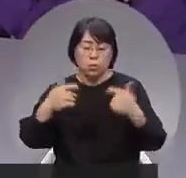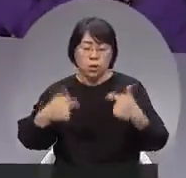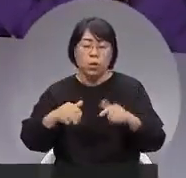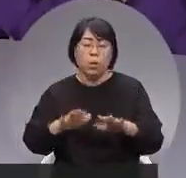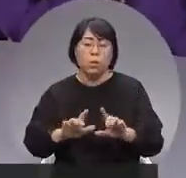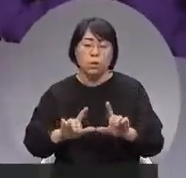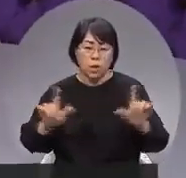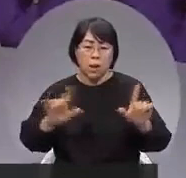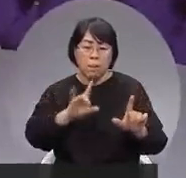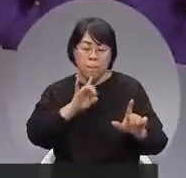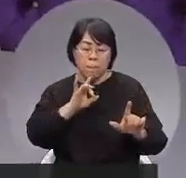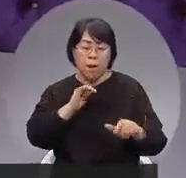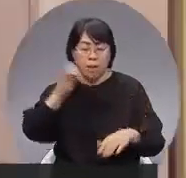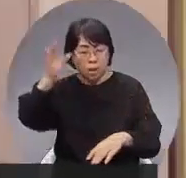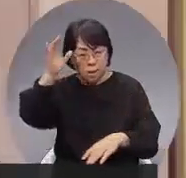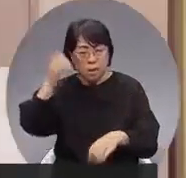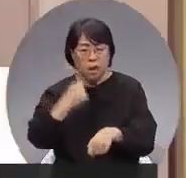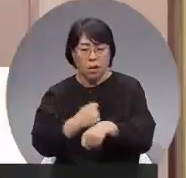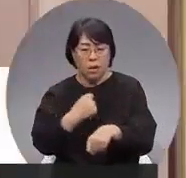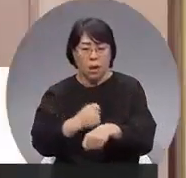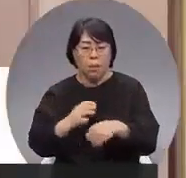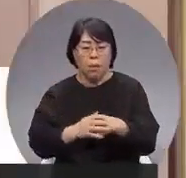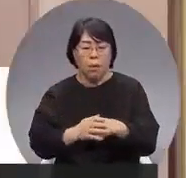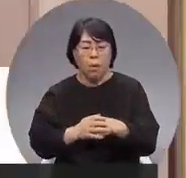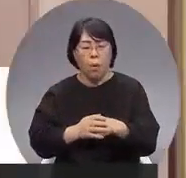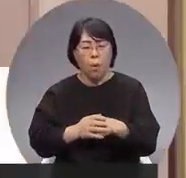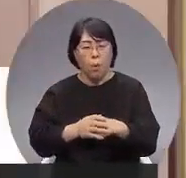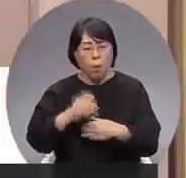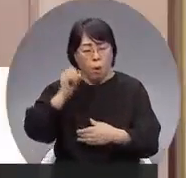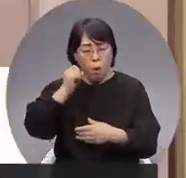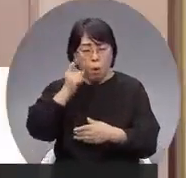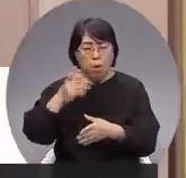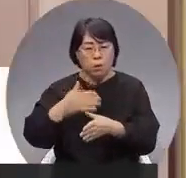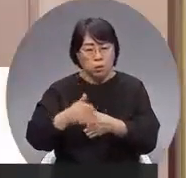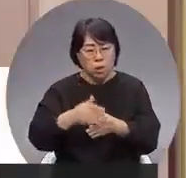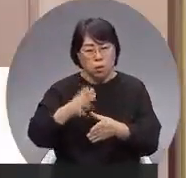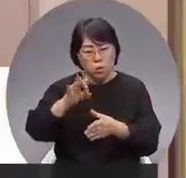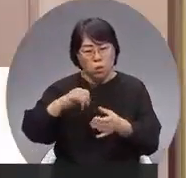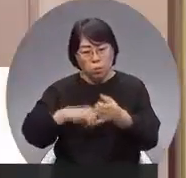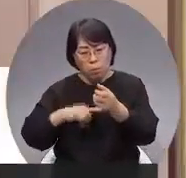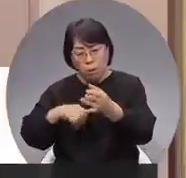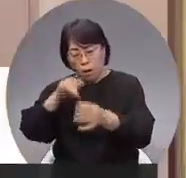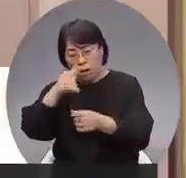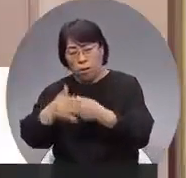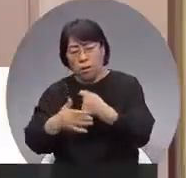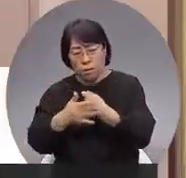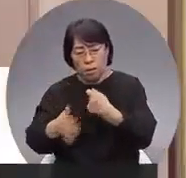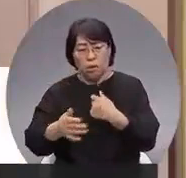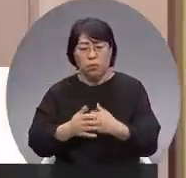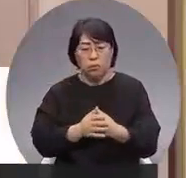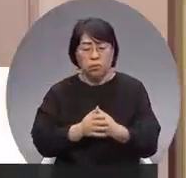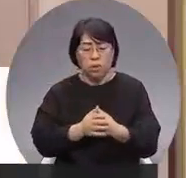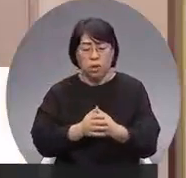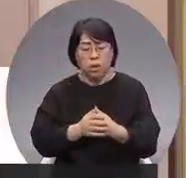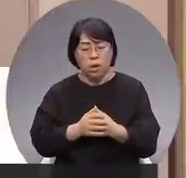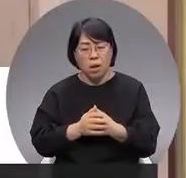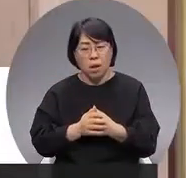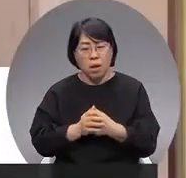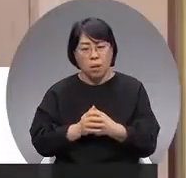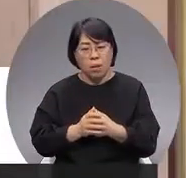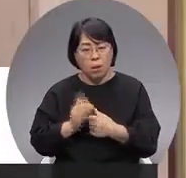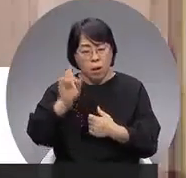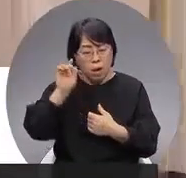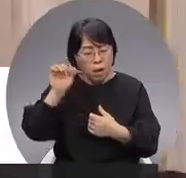기다렸습니다. 집세도 좀 많이 밀렸고 이걸 좀 복구하는 데는 좀 시간이 걸릴 거라고 생각하고 있기